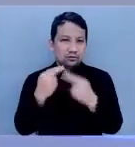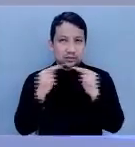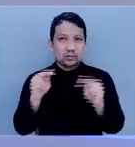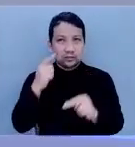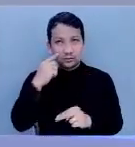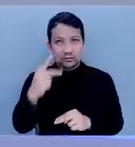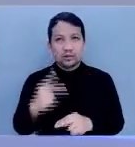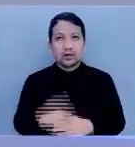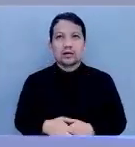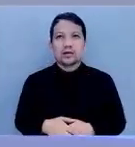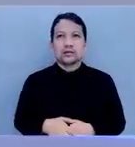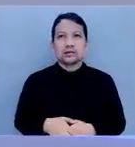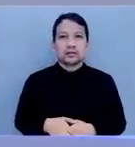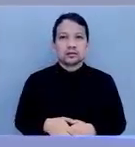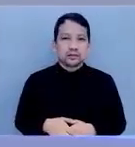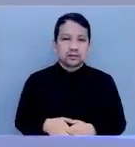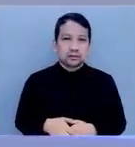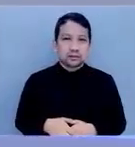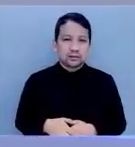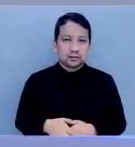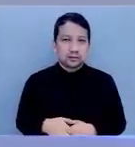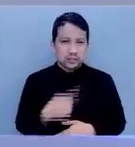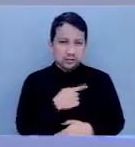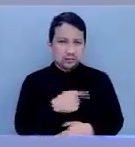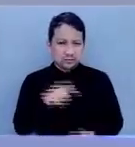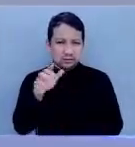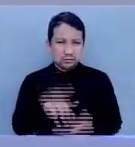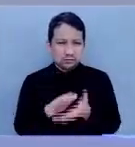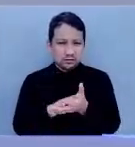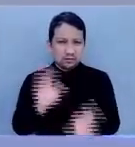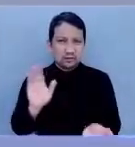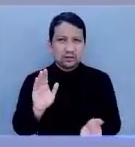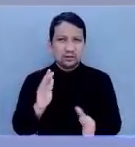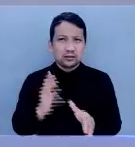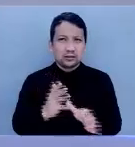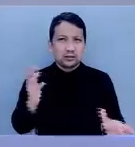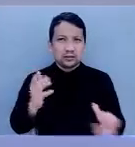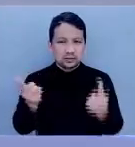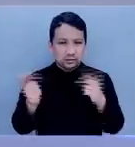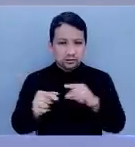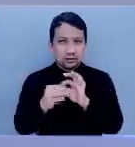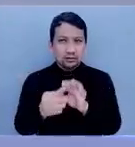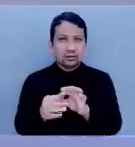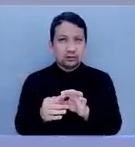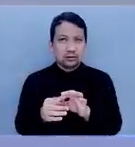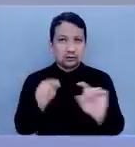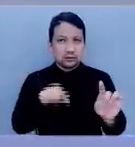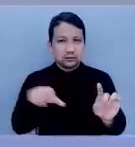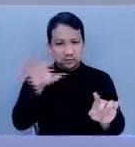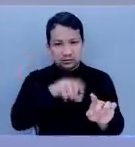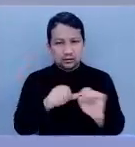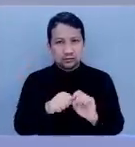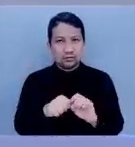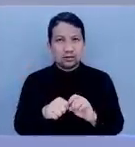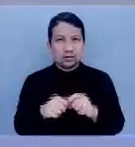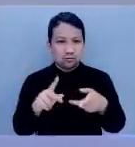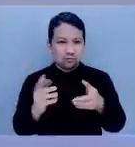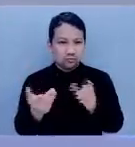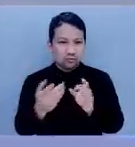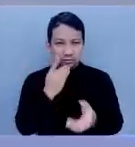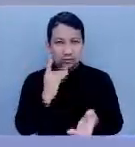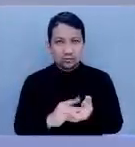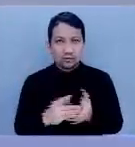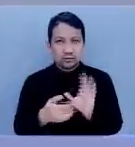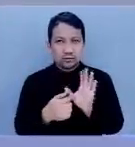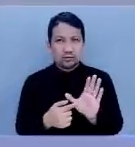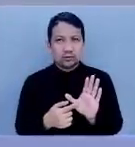nainip na raw si Pangulong Bongbong Marcos sa masyadong mahabang palugit na binibigay sa mga pinaghihinalaang smuggler git ni Madali lang